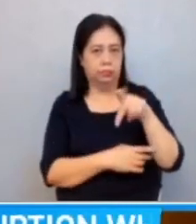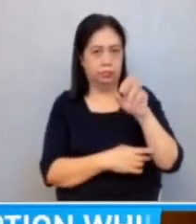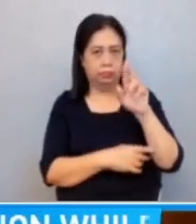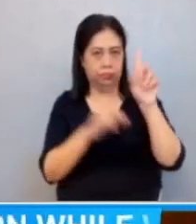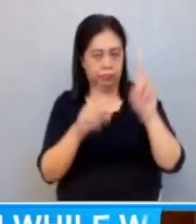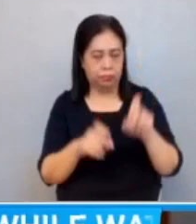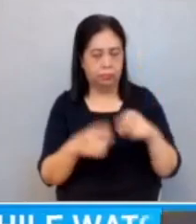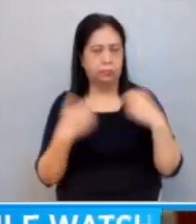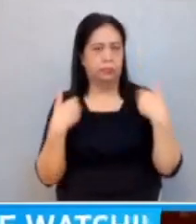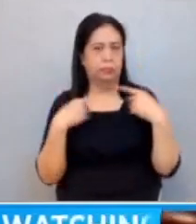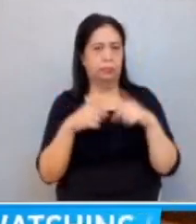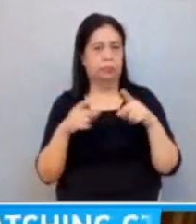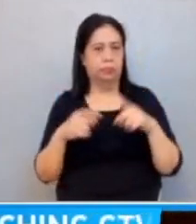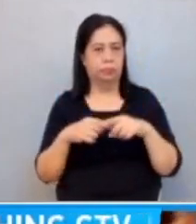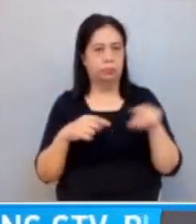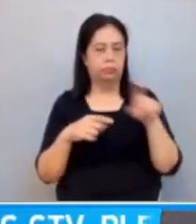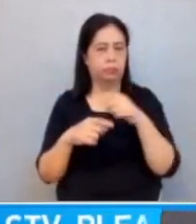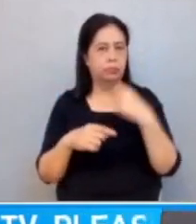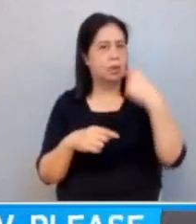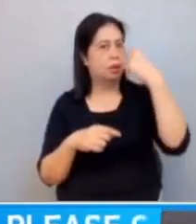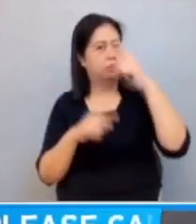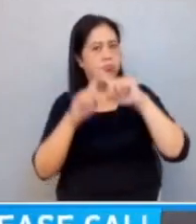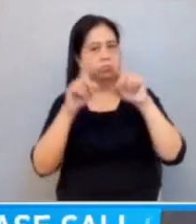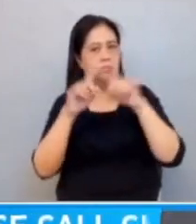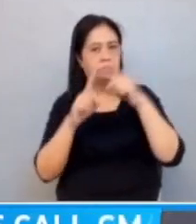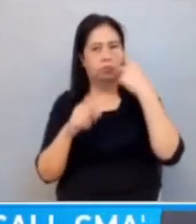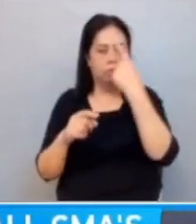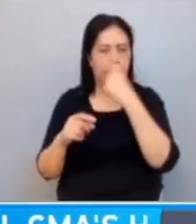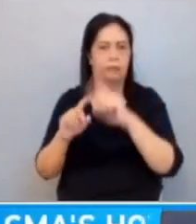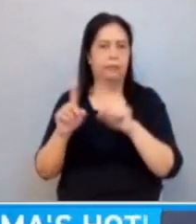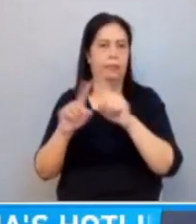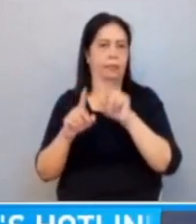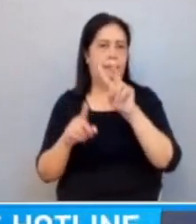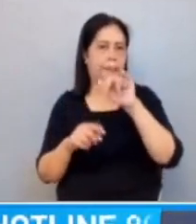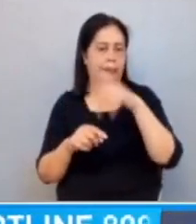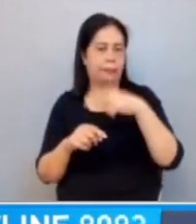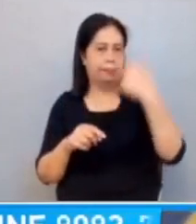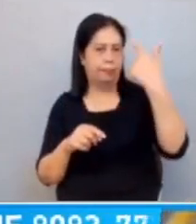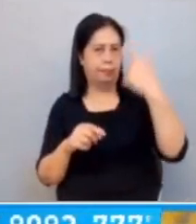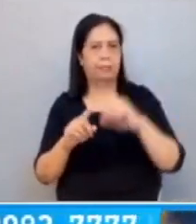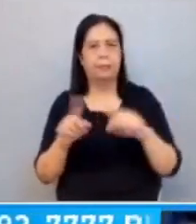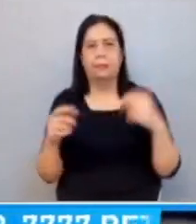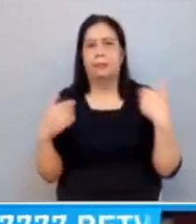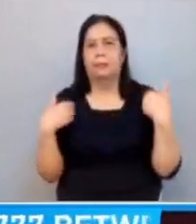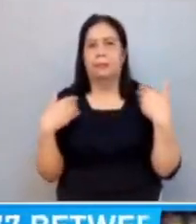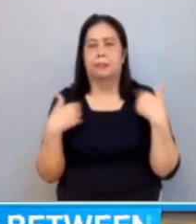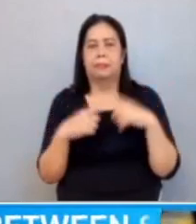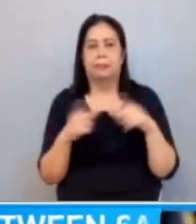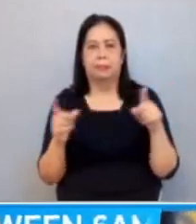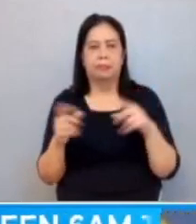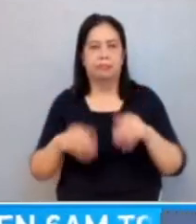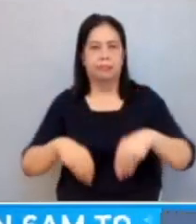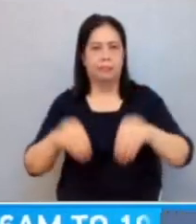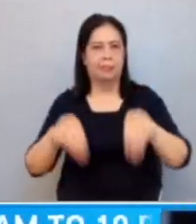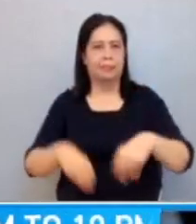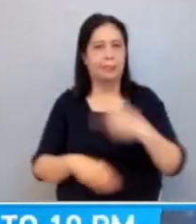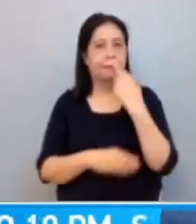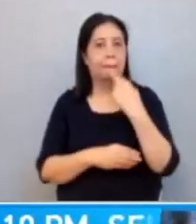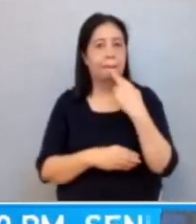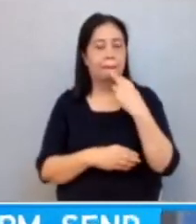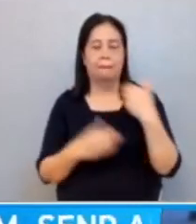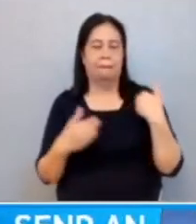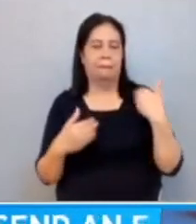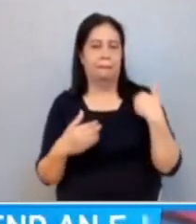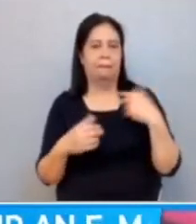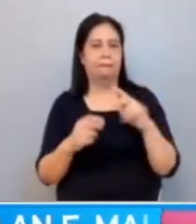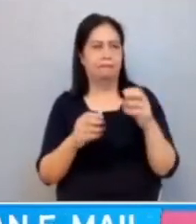rin ang red velvet ropes para sa mga VIP na darating sa Lunes pero hindi pa nakalatag ang red carpet. Patuloy rin ang last minute touches